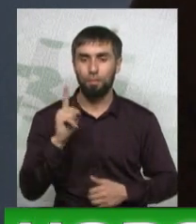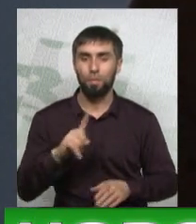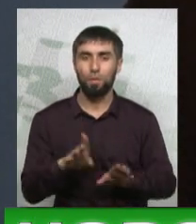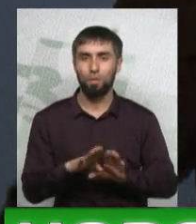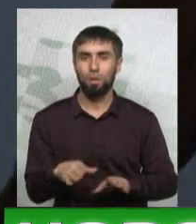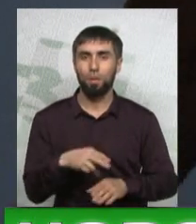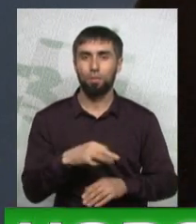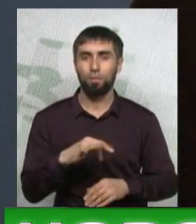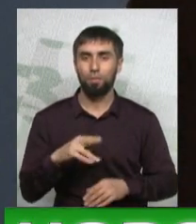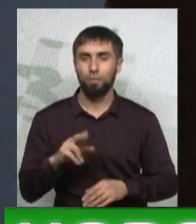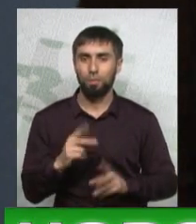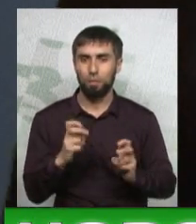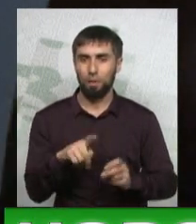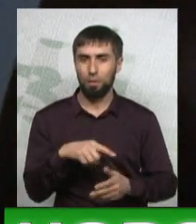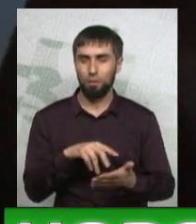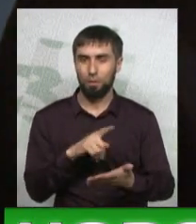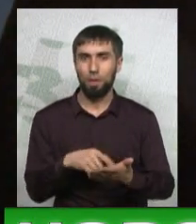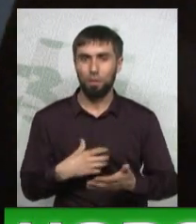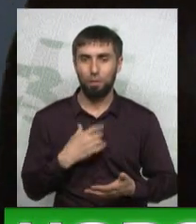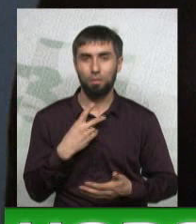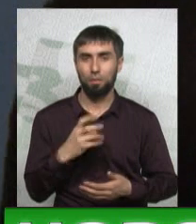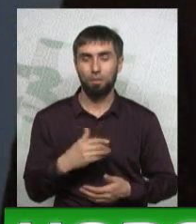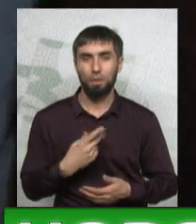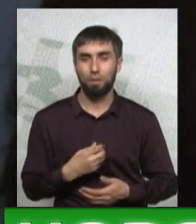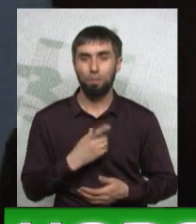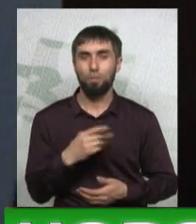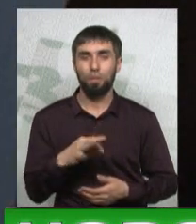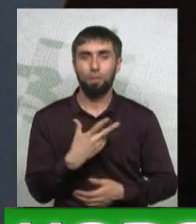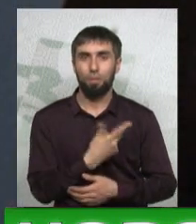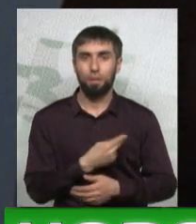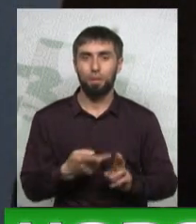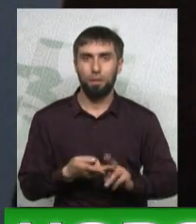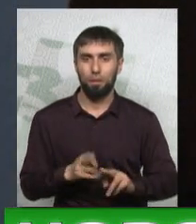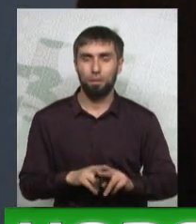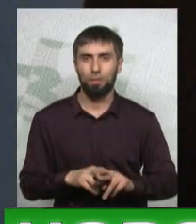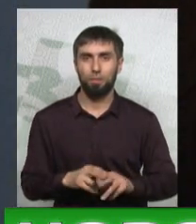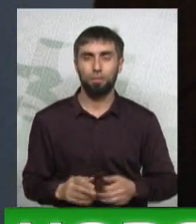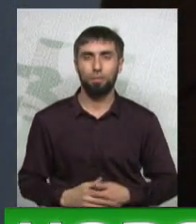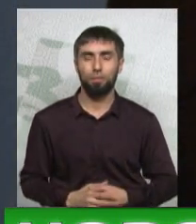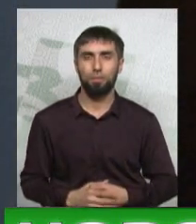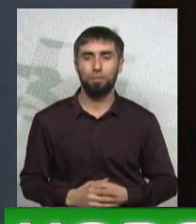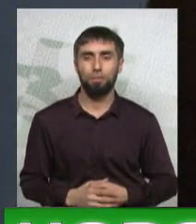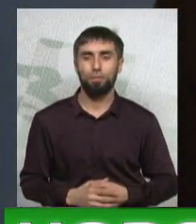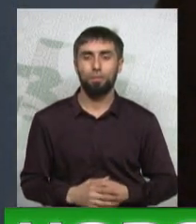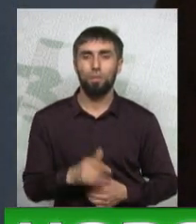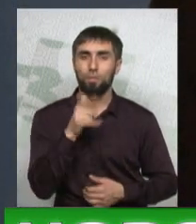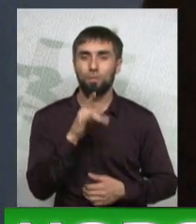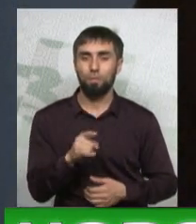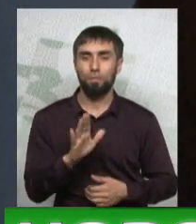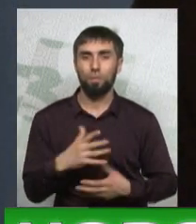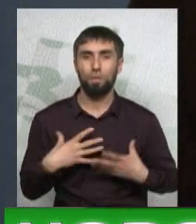такое прививки? Страшно ли тебе? Мне не страшно, потому что прививки – это когда ты